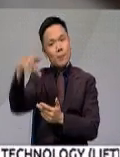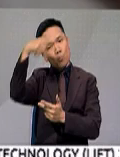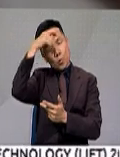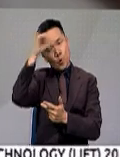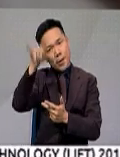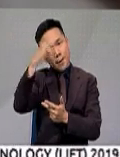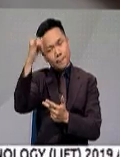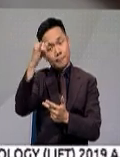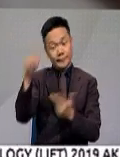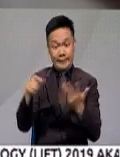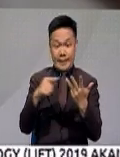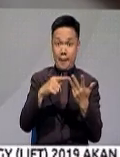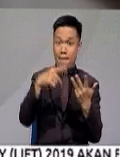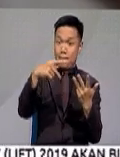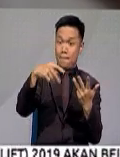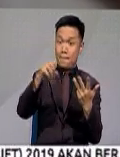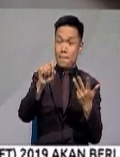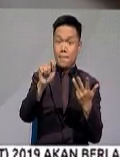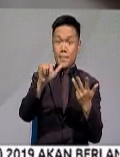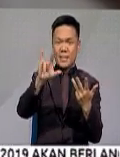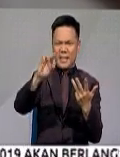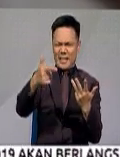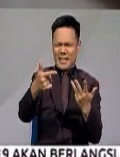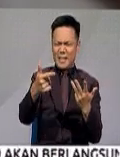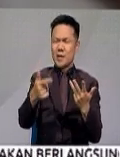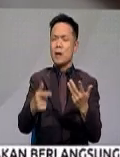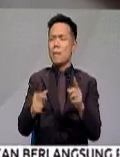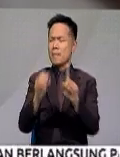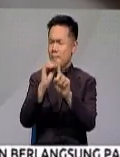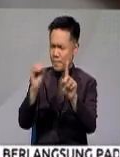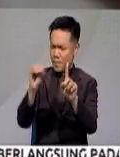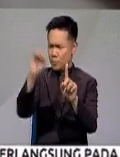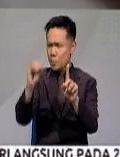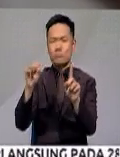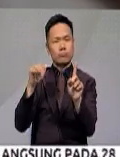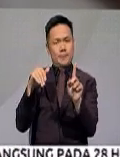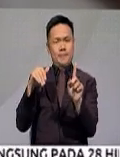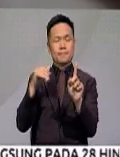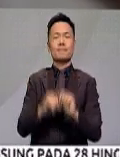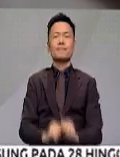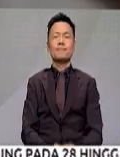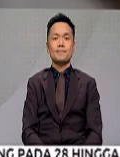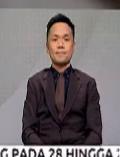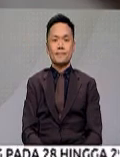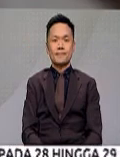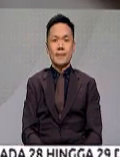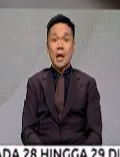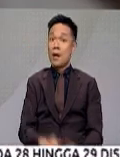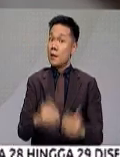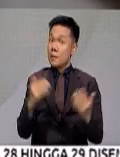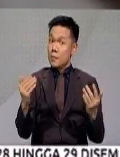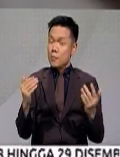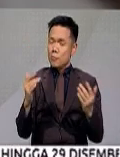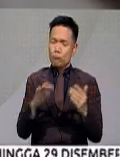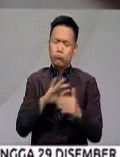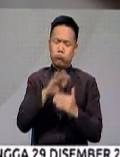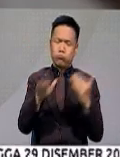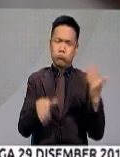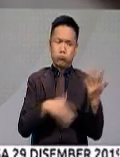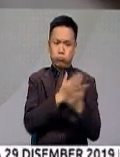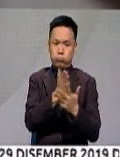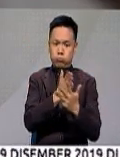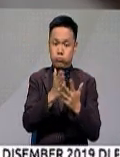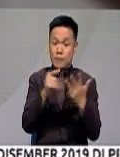Manakala kawasan Petaling masih 1% belum pulih dan ini menjadikan keseluruhan kawasan